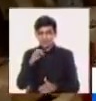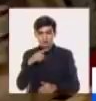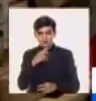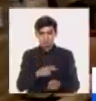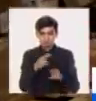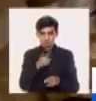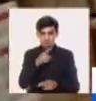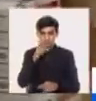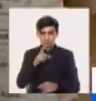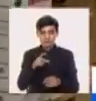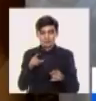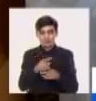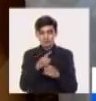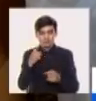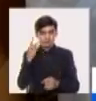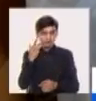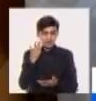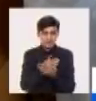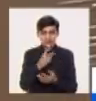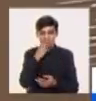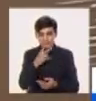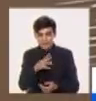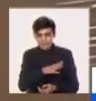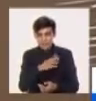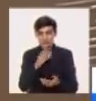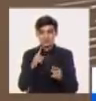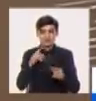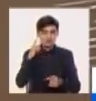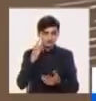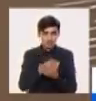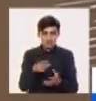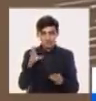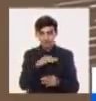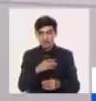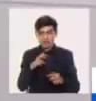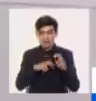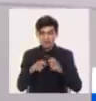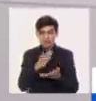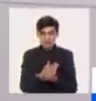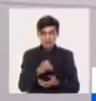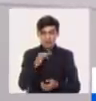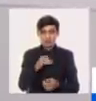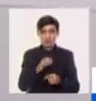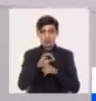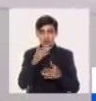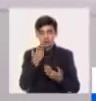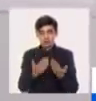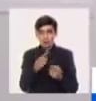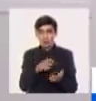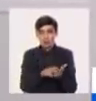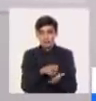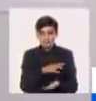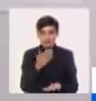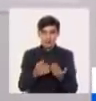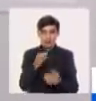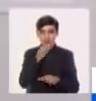Күн сайын азалы хабарлы естіп, көріп отырып, ауруханасында жоқ дәрісін қорққаннан, болмаса айталмағаннан, хабар бермей